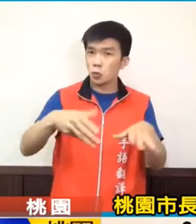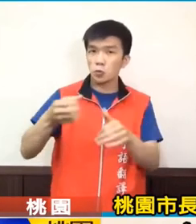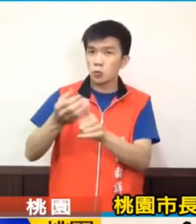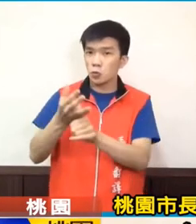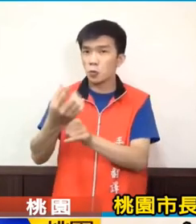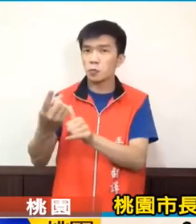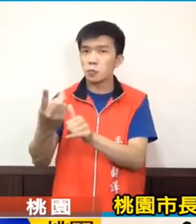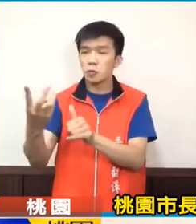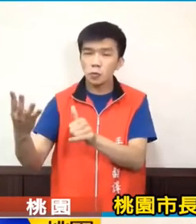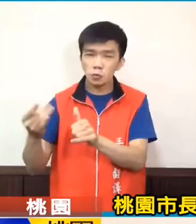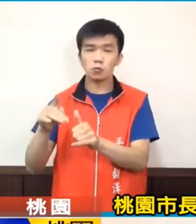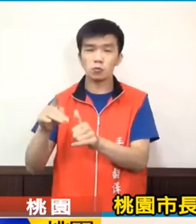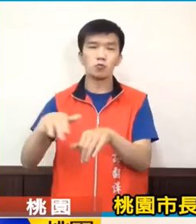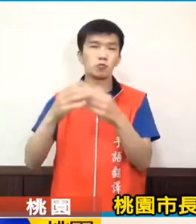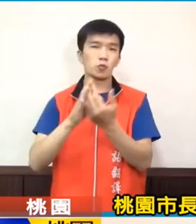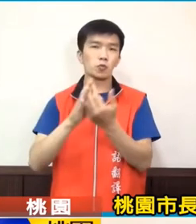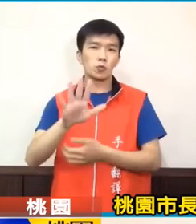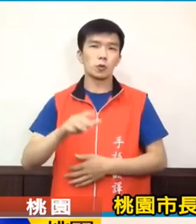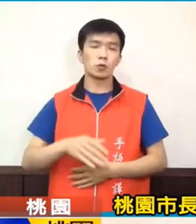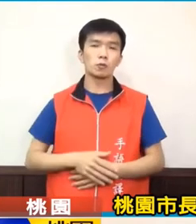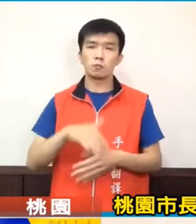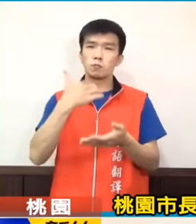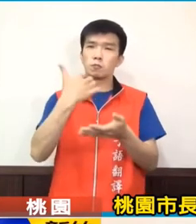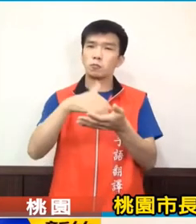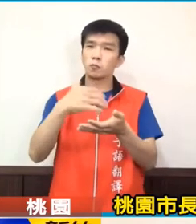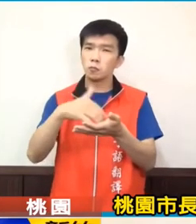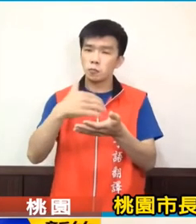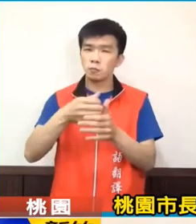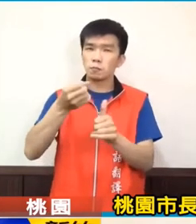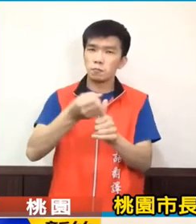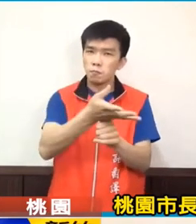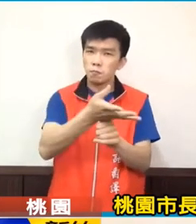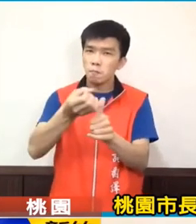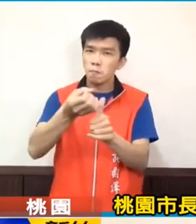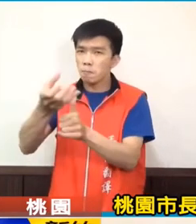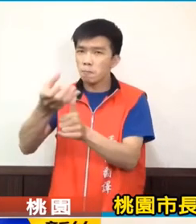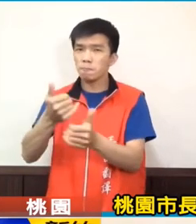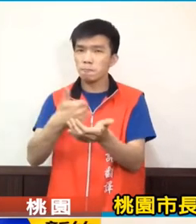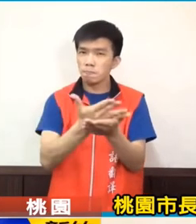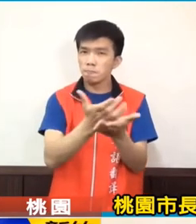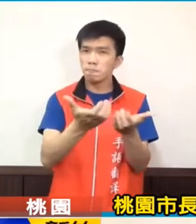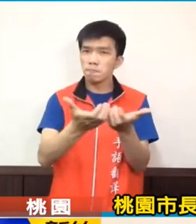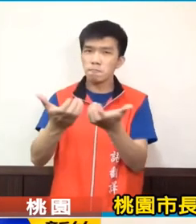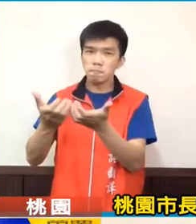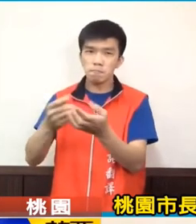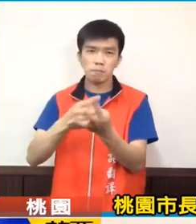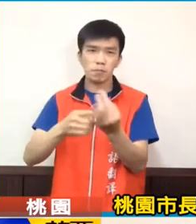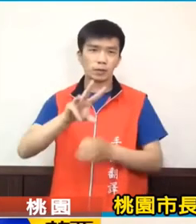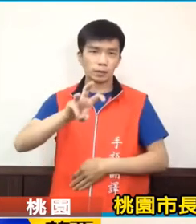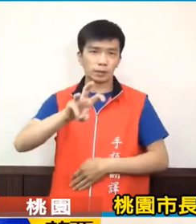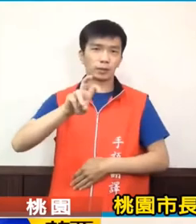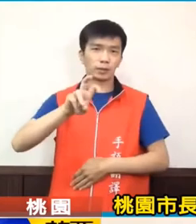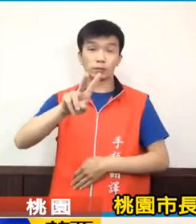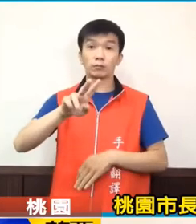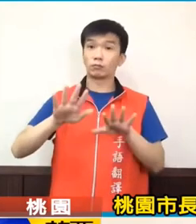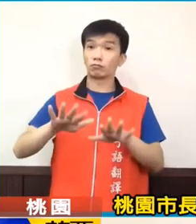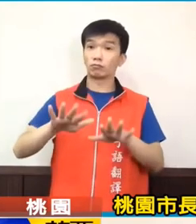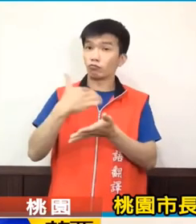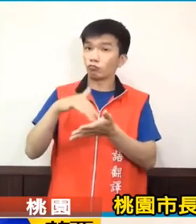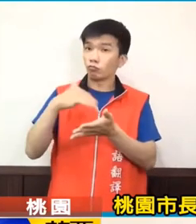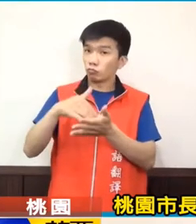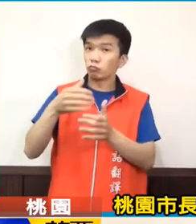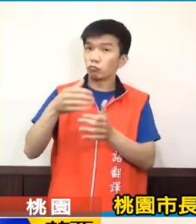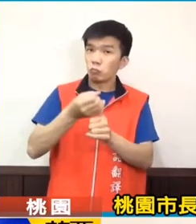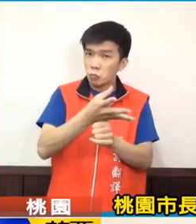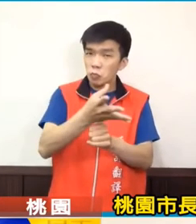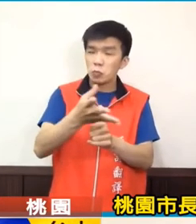或者是独立个案的，总共有32个这个传播链。那今天我们统计了一下，有25个传播